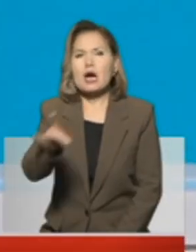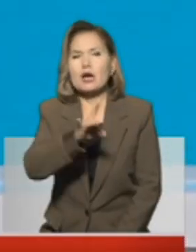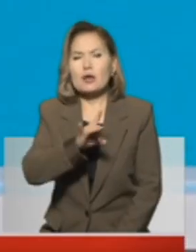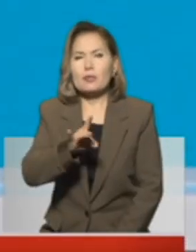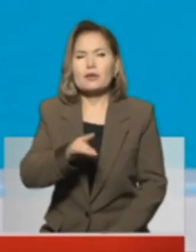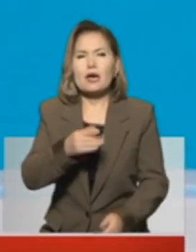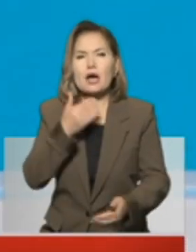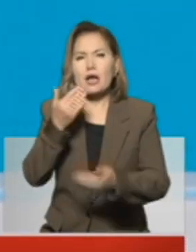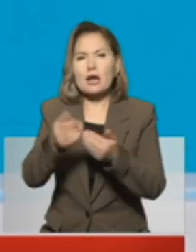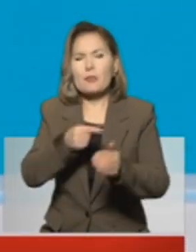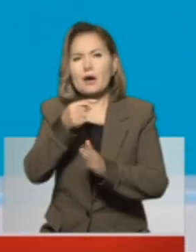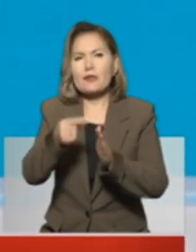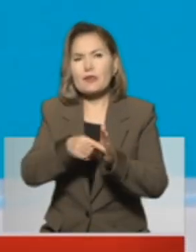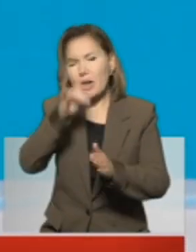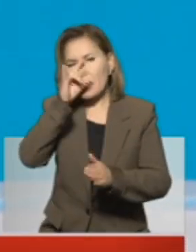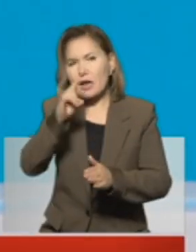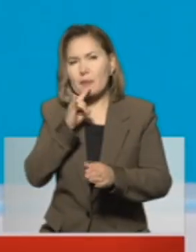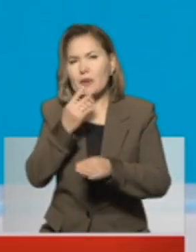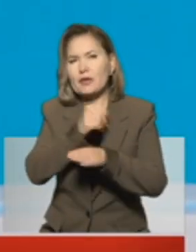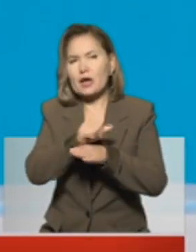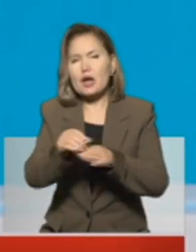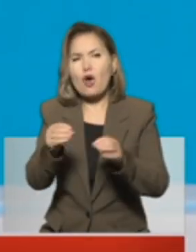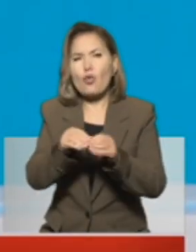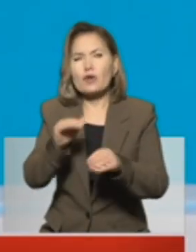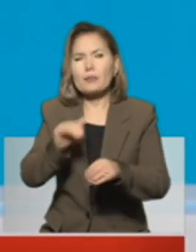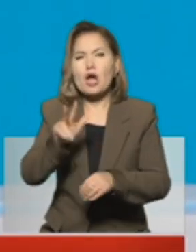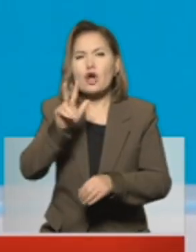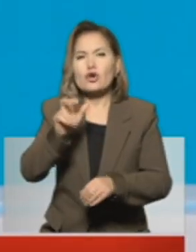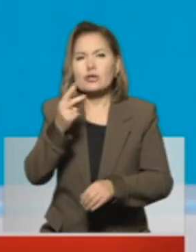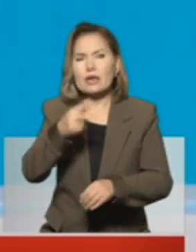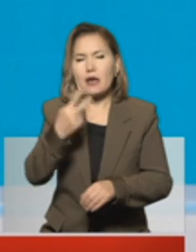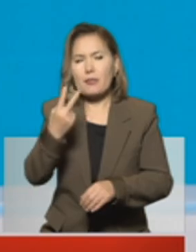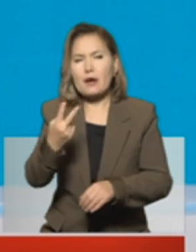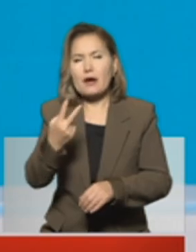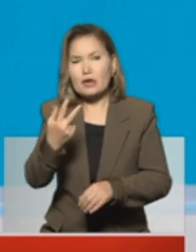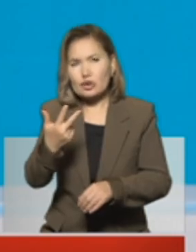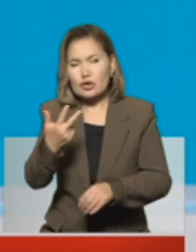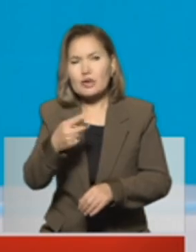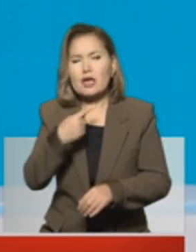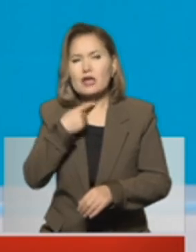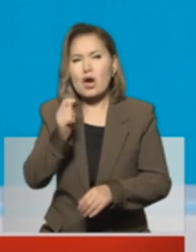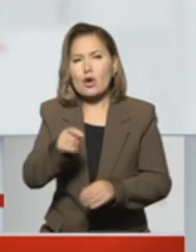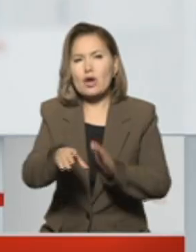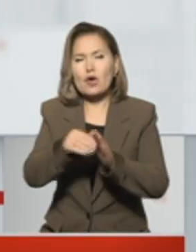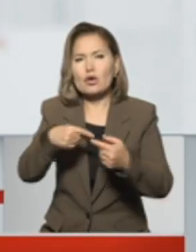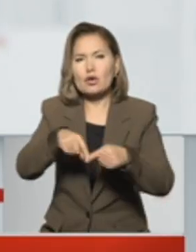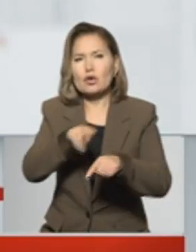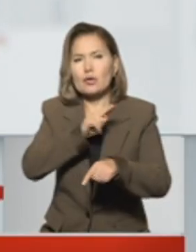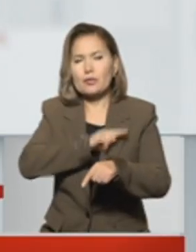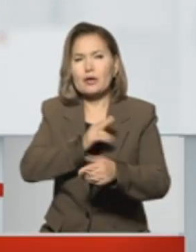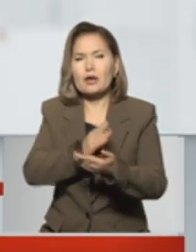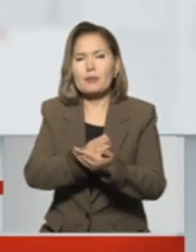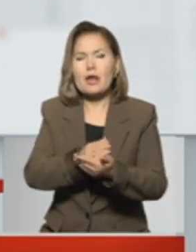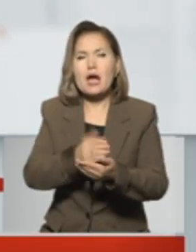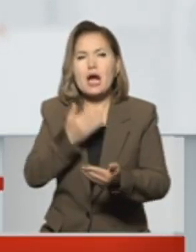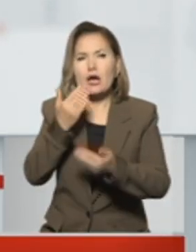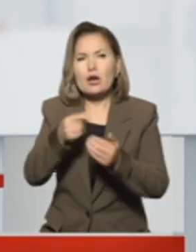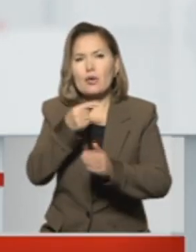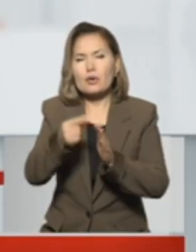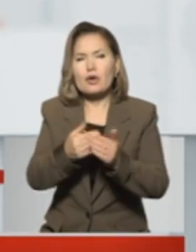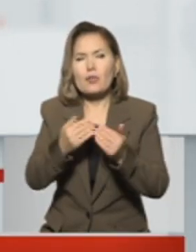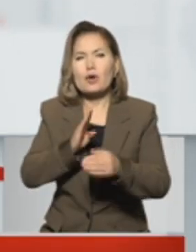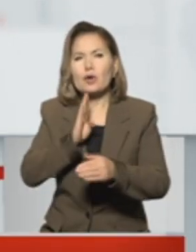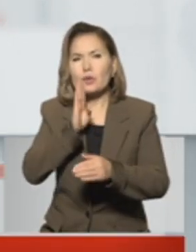Республикалық референдумда ел және шетелде 10323 дауыс беру учаскісі жұмыс істеп тұр. Референдум бүгін таңғы